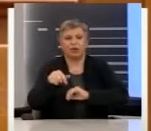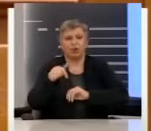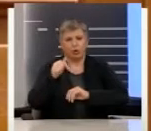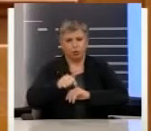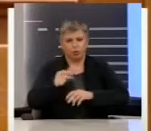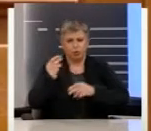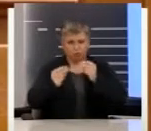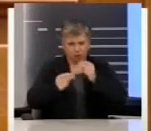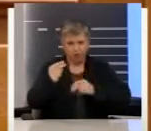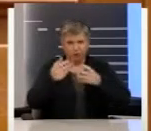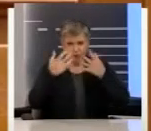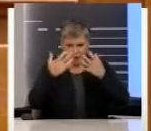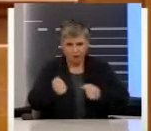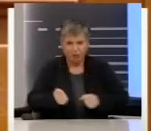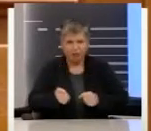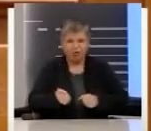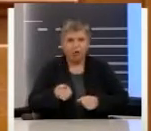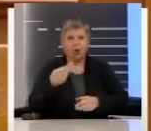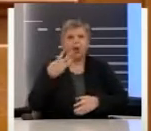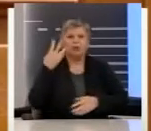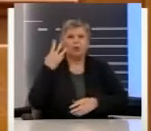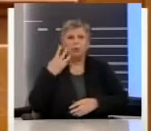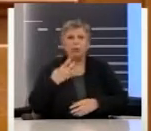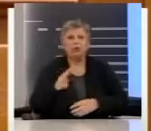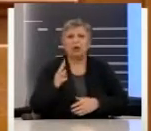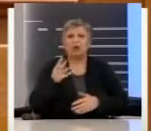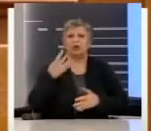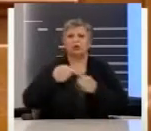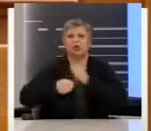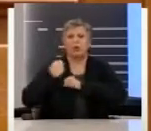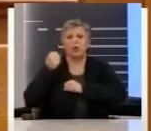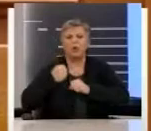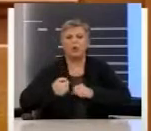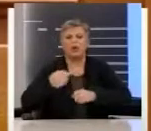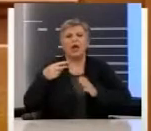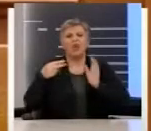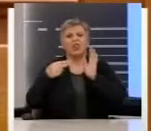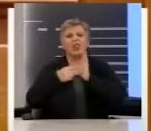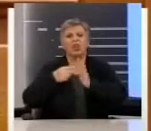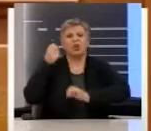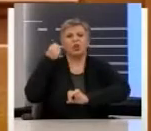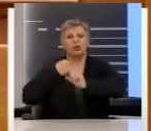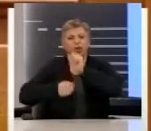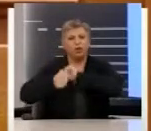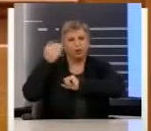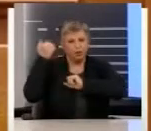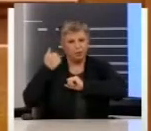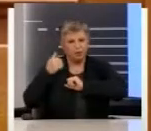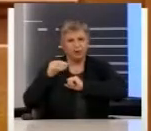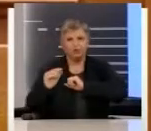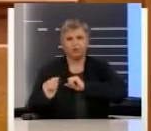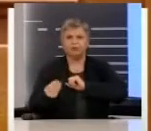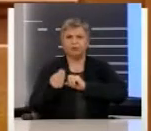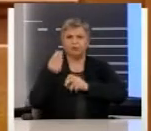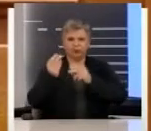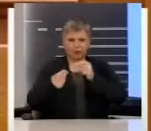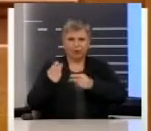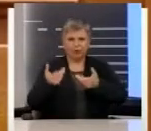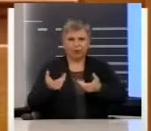χρόνια, και 400 και 1000 και 2000 χρόνια πριν υπάρχει αυτό το πρόβλημα. Δεν γεννήθηκε